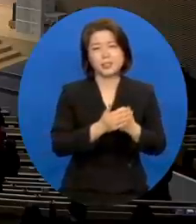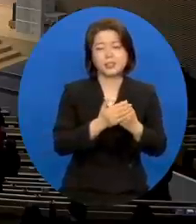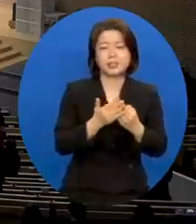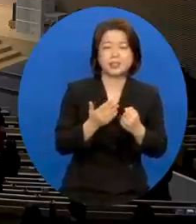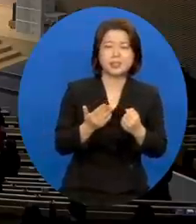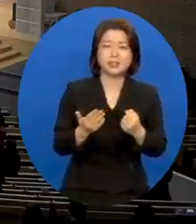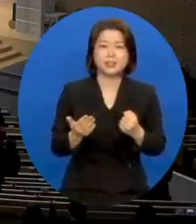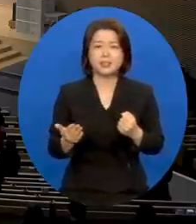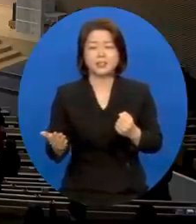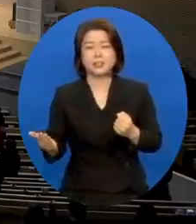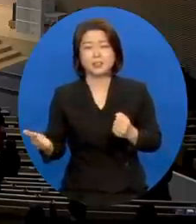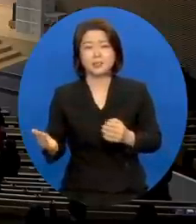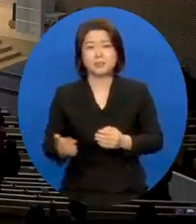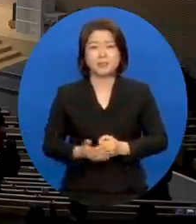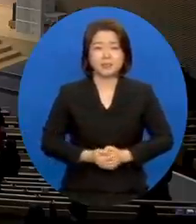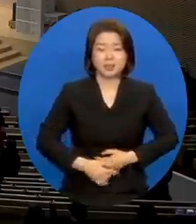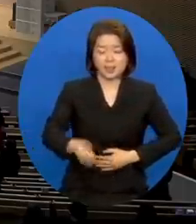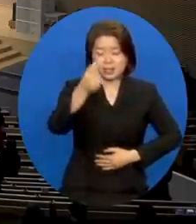woo